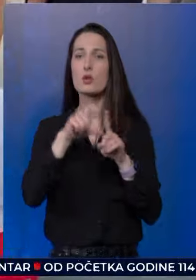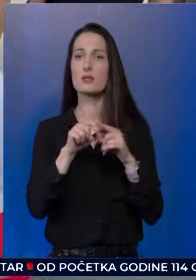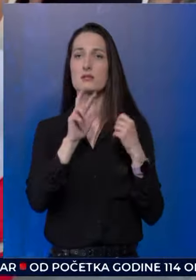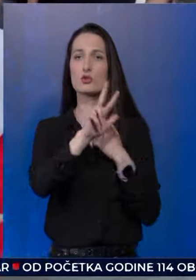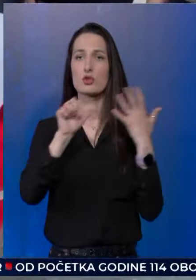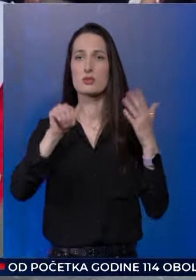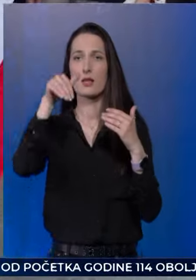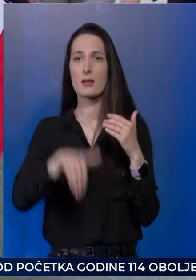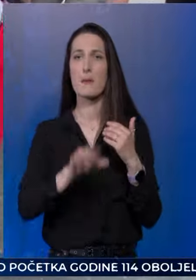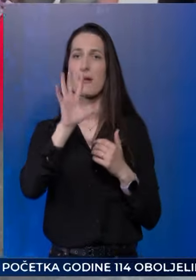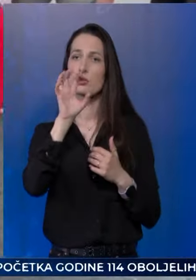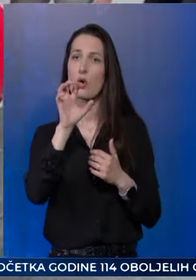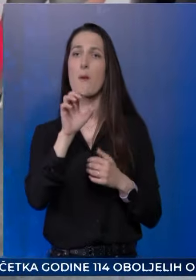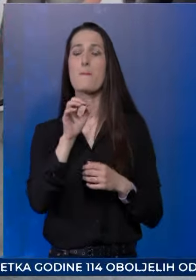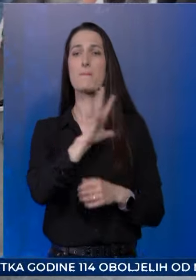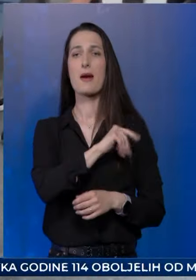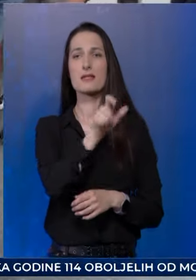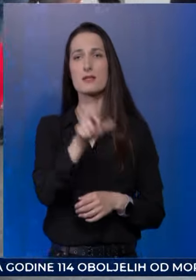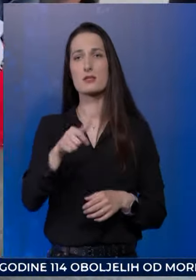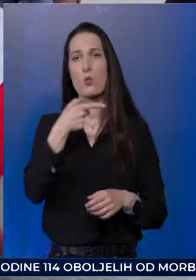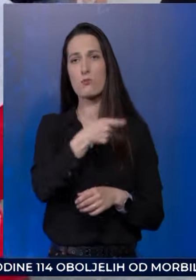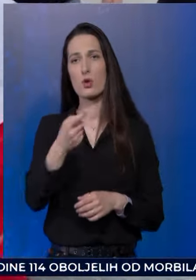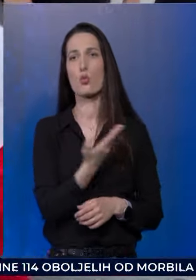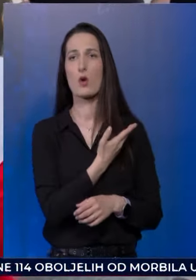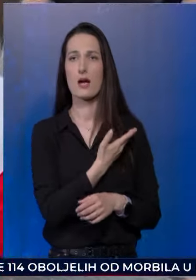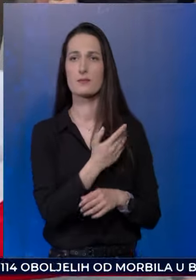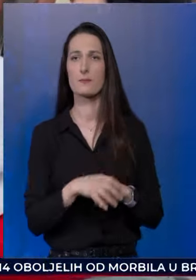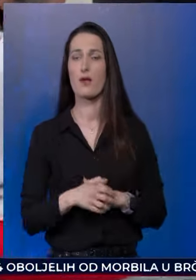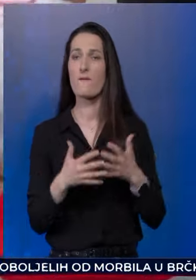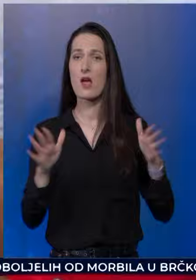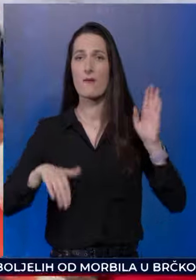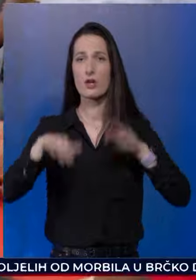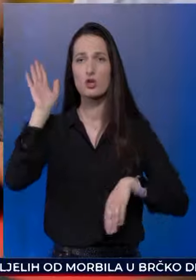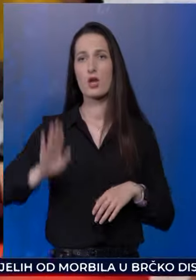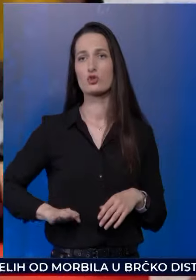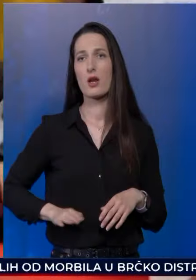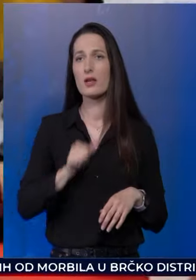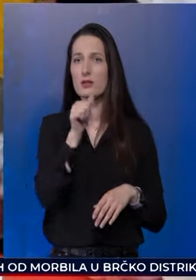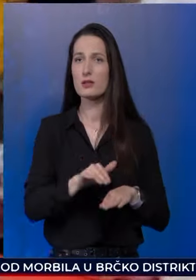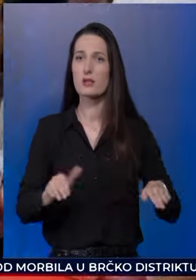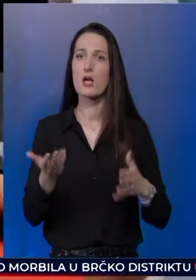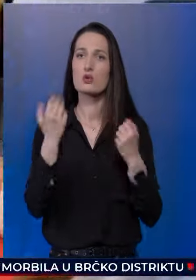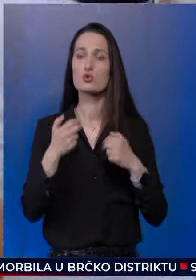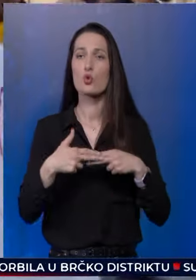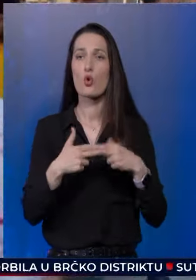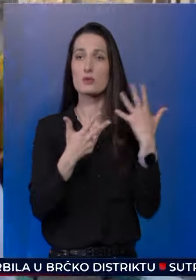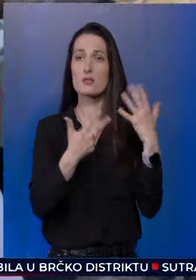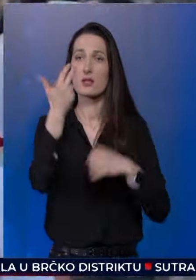od 36.500 Palestinaca je ubijeno u Gazi. Velika većina su žene i djeca, a